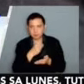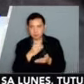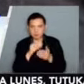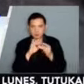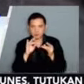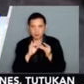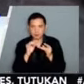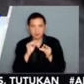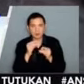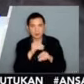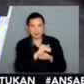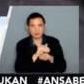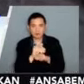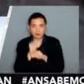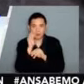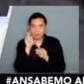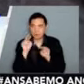gabi-gabi